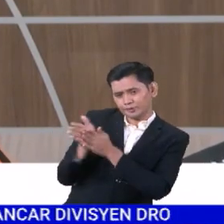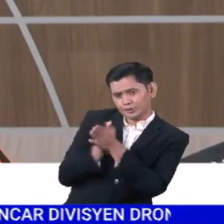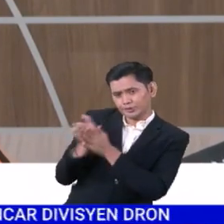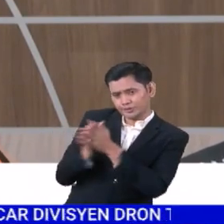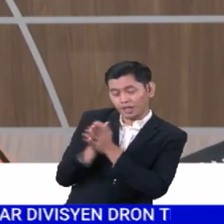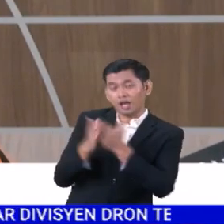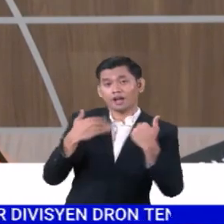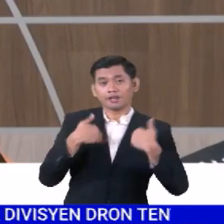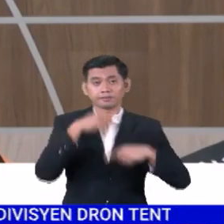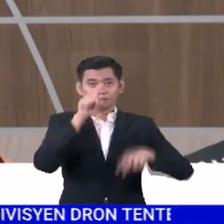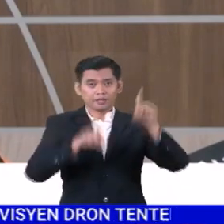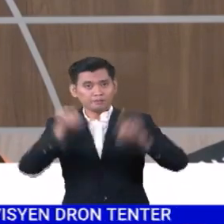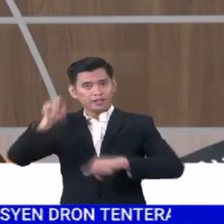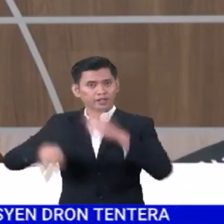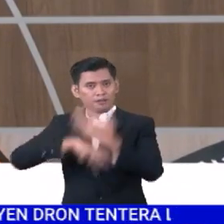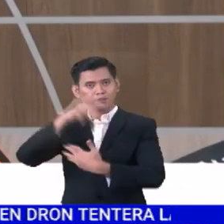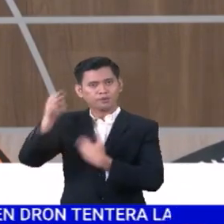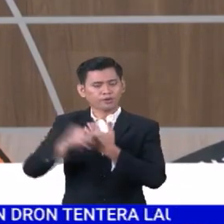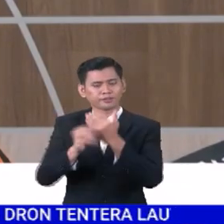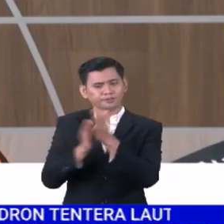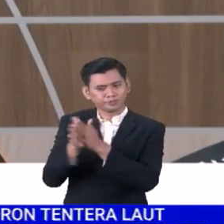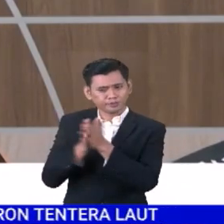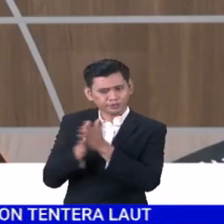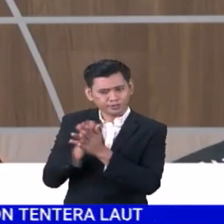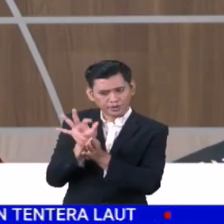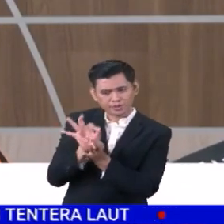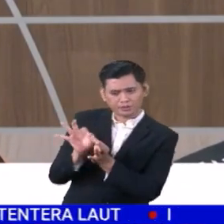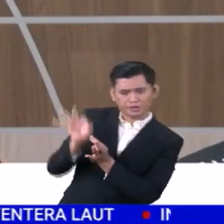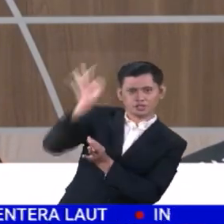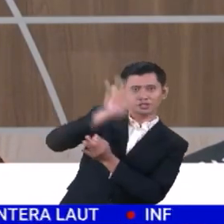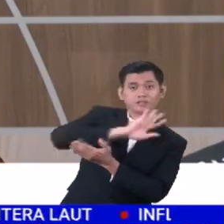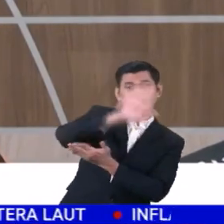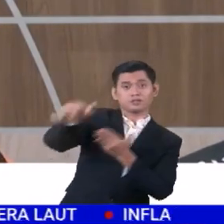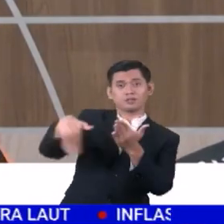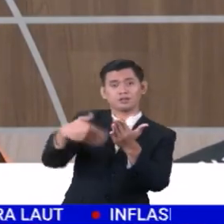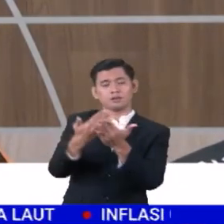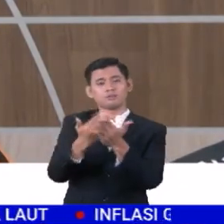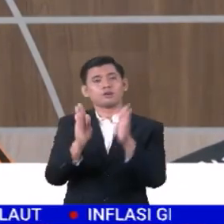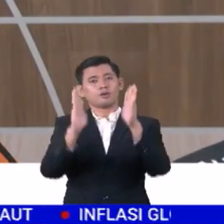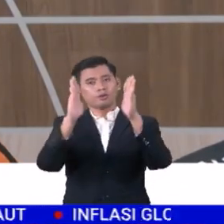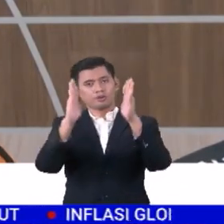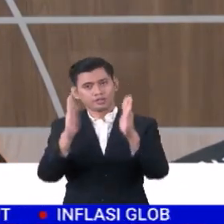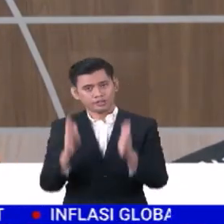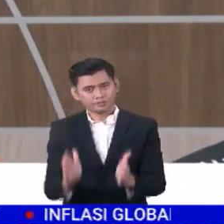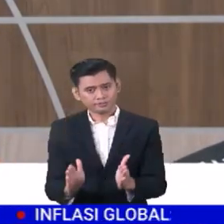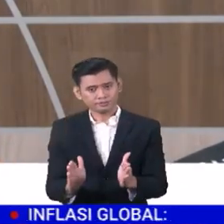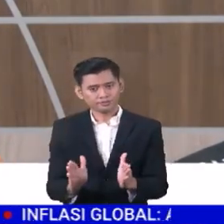program-program yang ada, dengan kesungguhan semua orang yang terlibat dalam